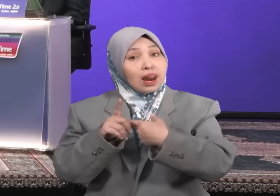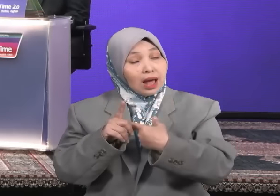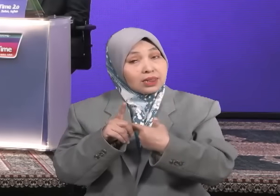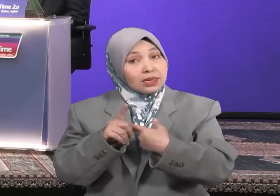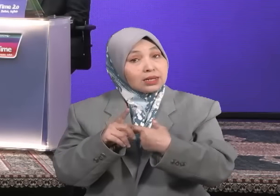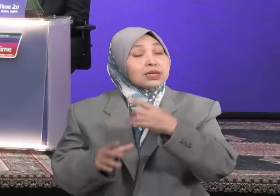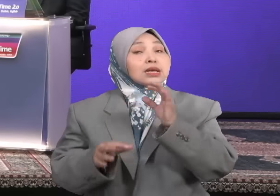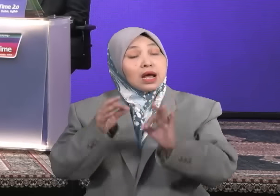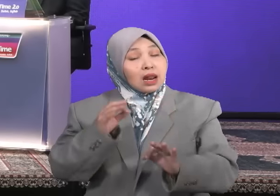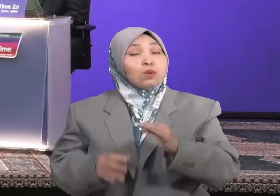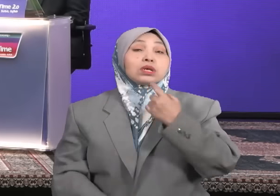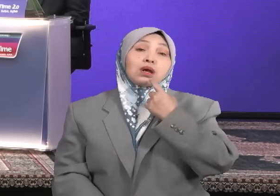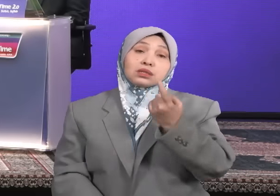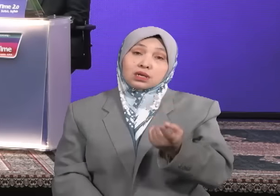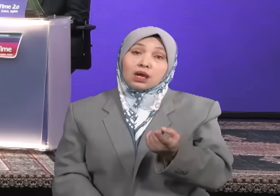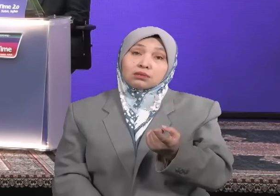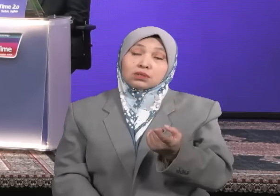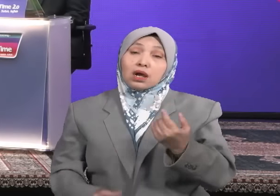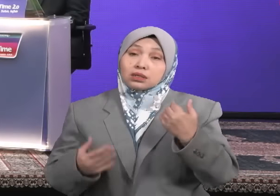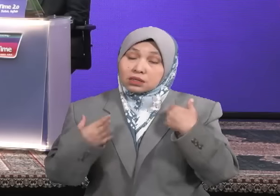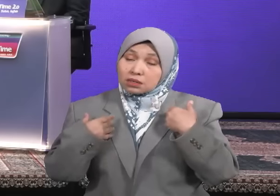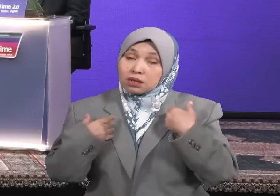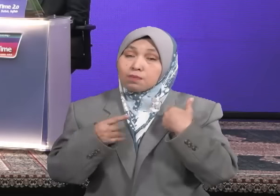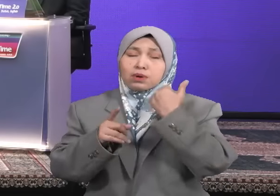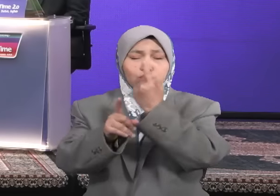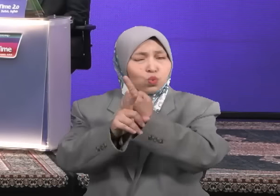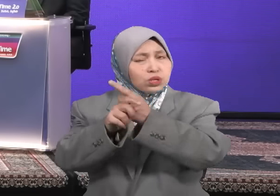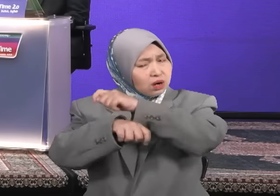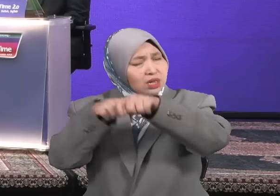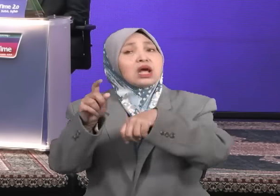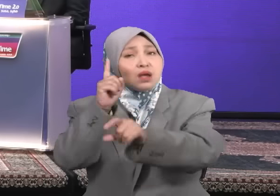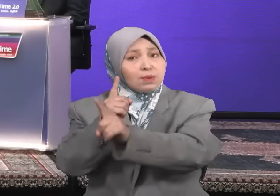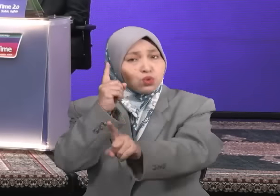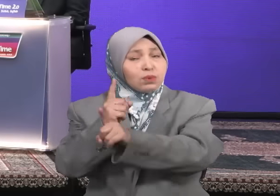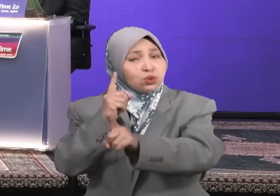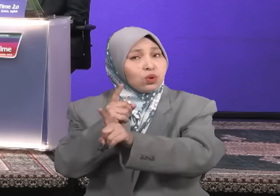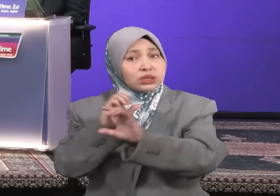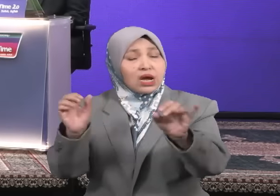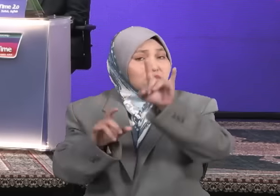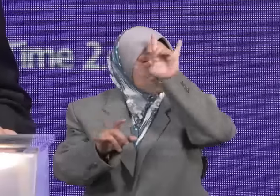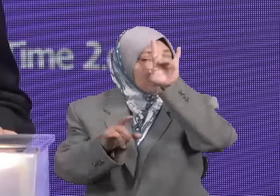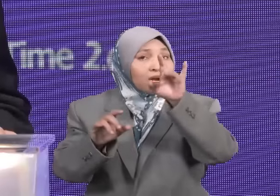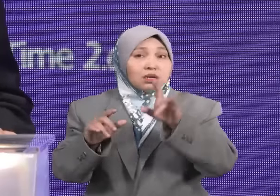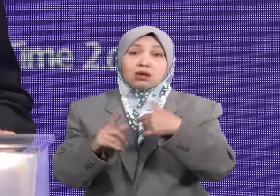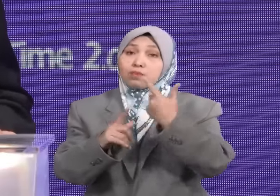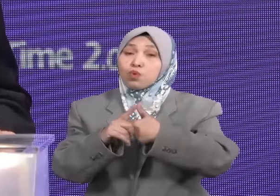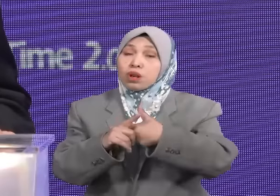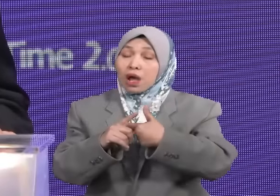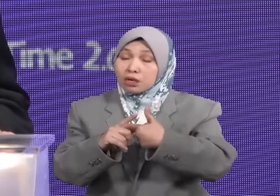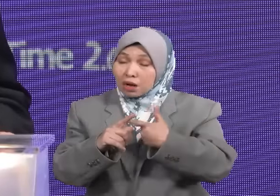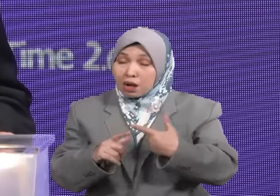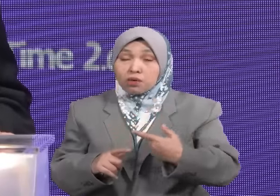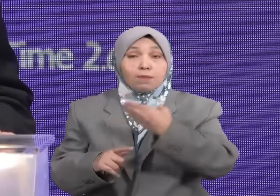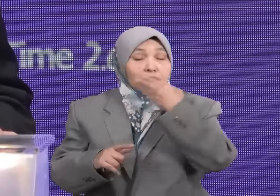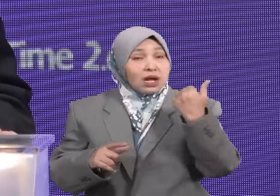Dan kalau katakan, ya, kalau katakan ada yang mendapat, memang dirantai itu memang dirantai, maksudnya tak ada syaitan pada bulan Ramadan. Cuma kalau dia dah latih 11